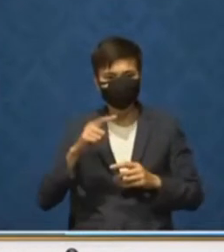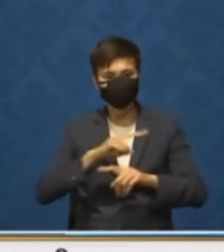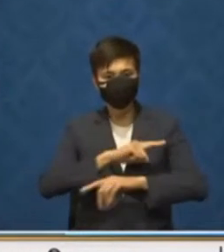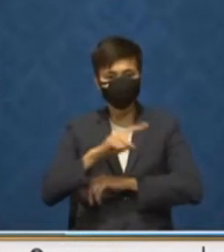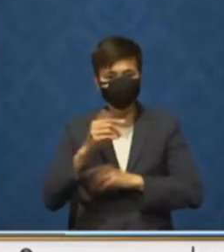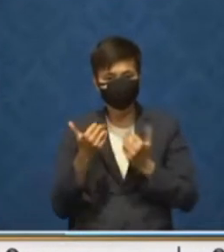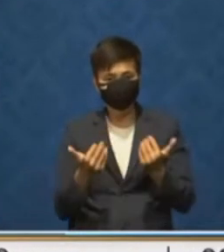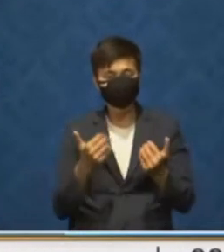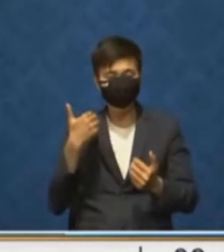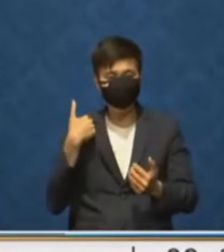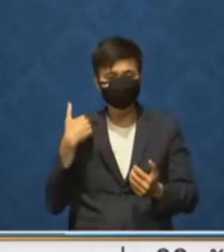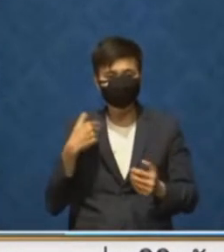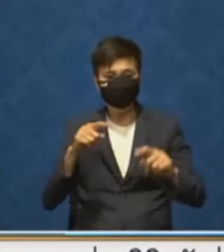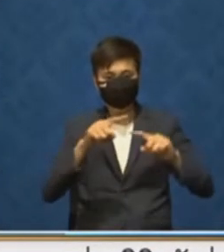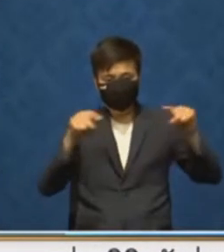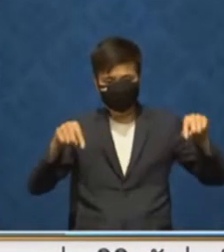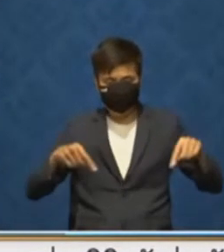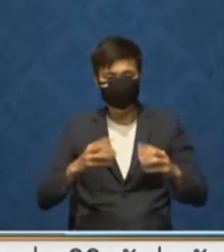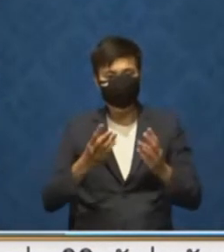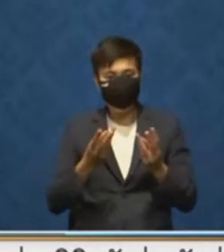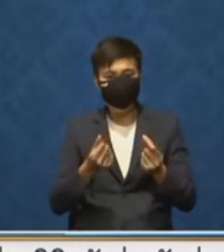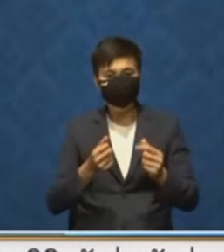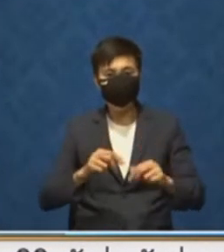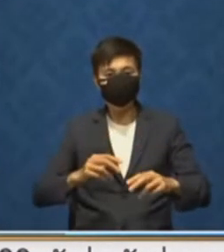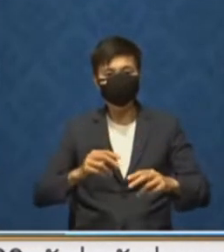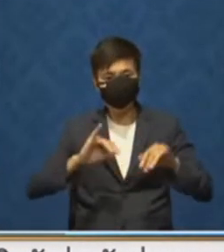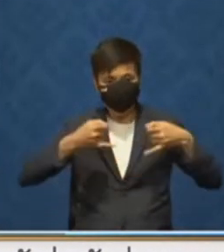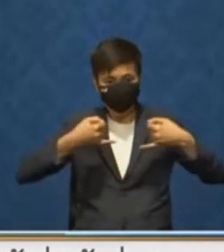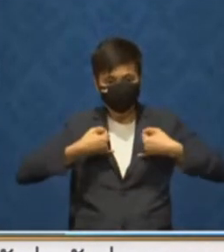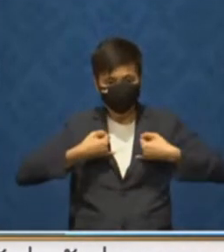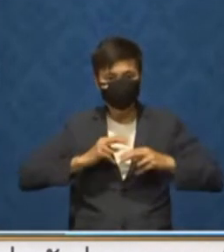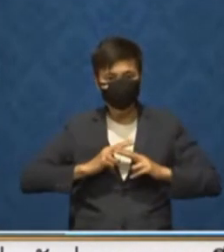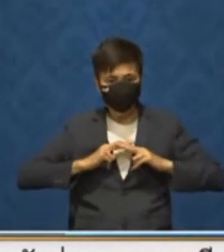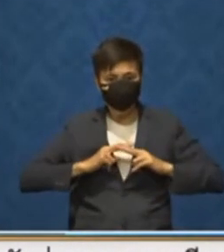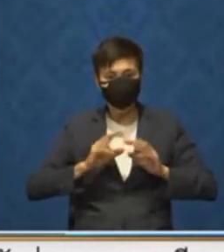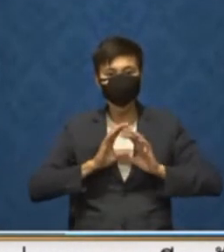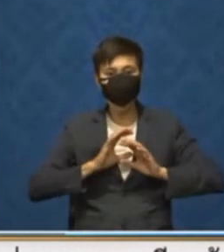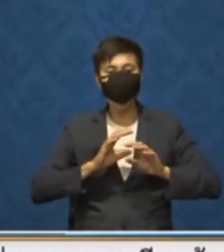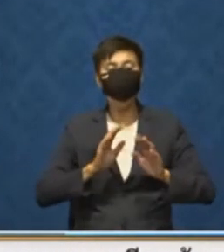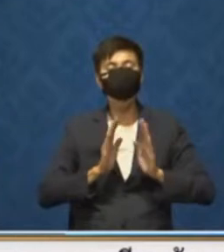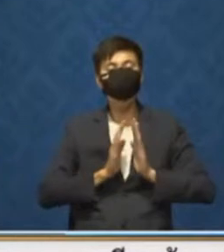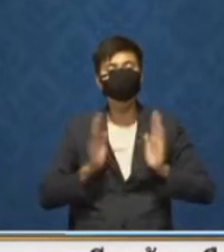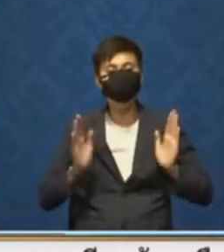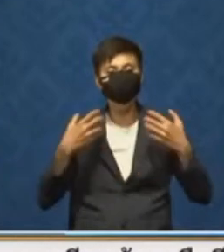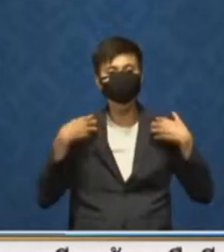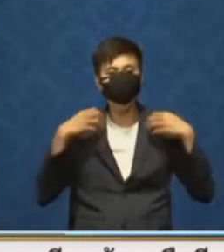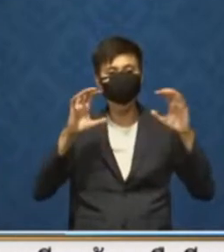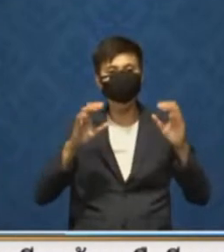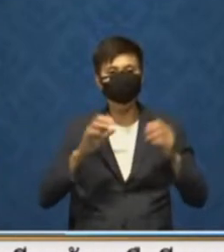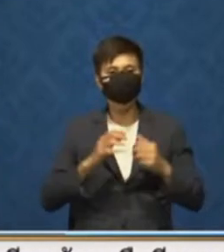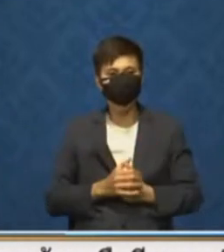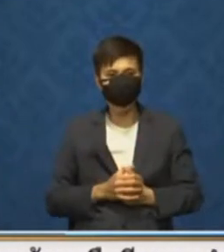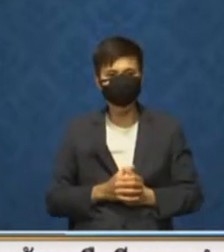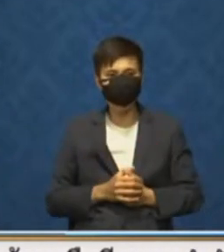เป็นตัวเองรัฐบาลเป็นอย่างสูงในก็ผม